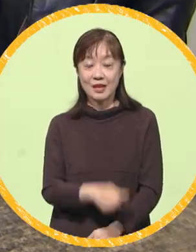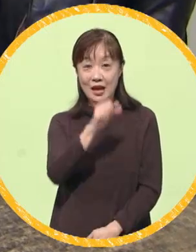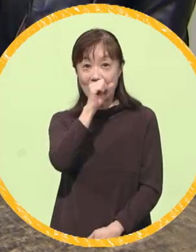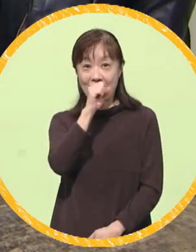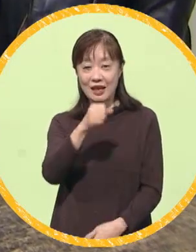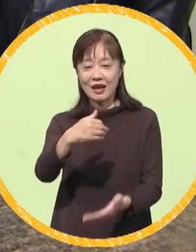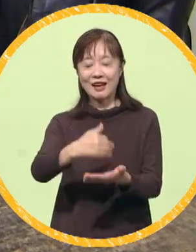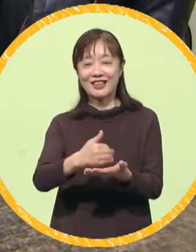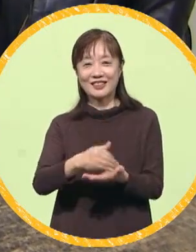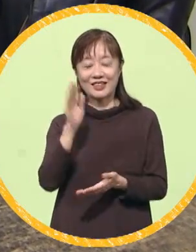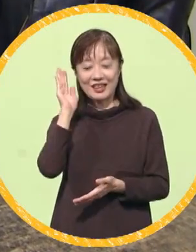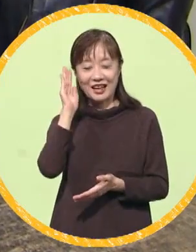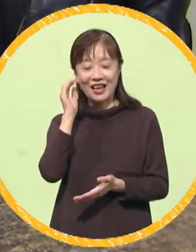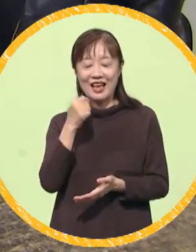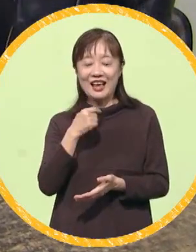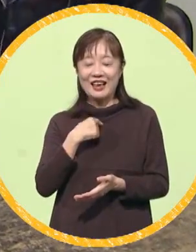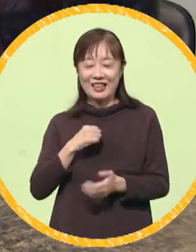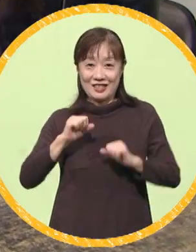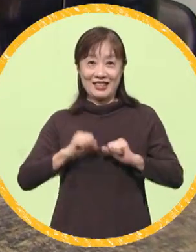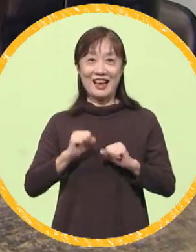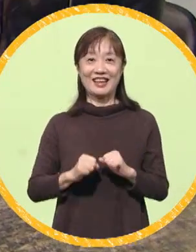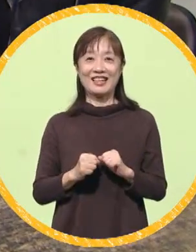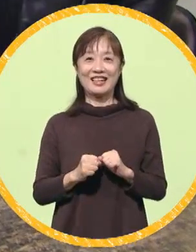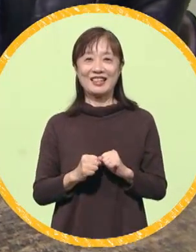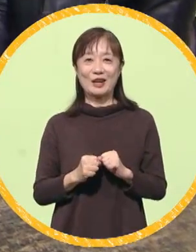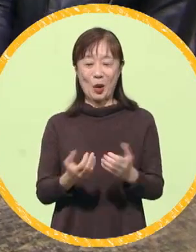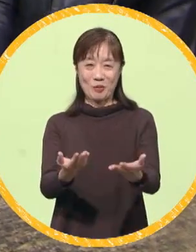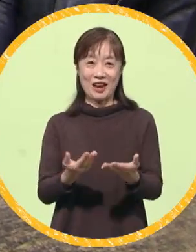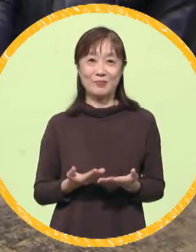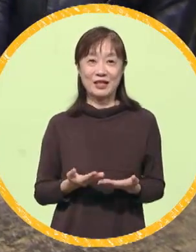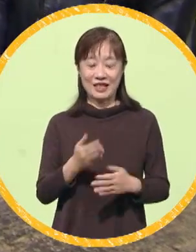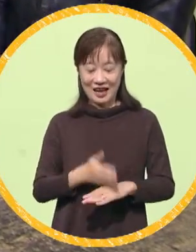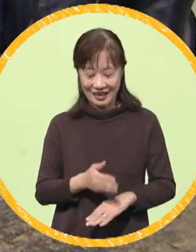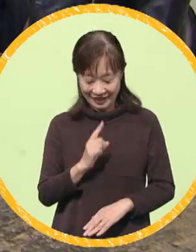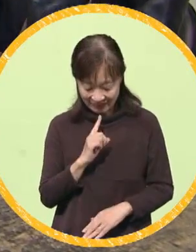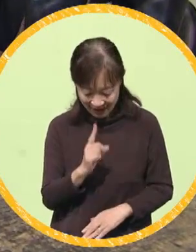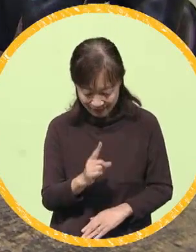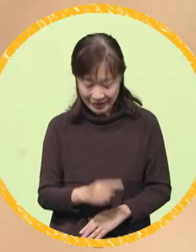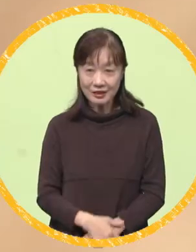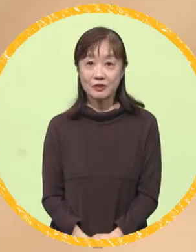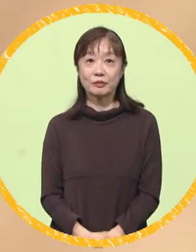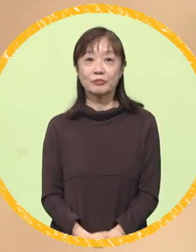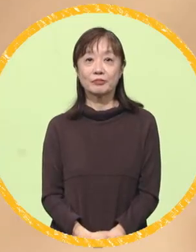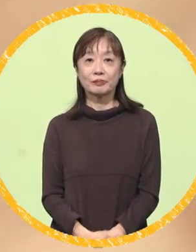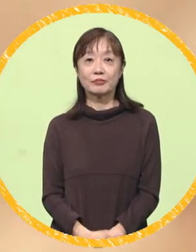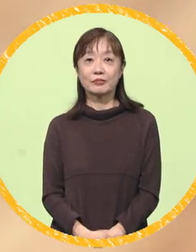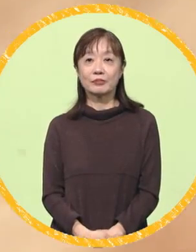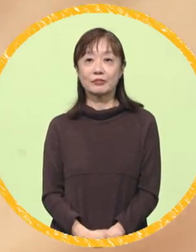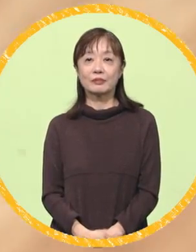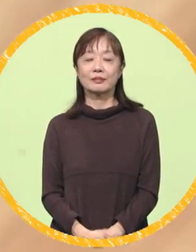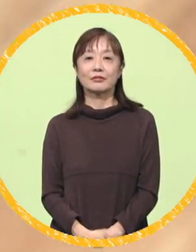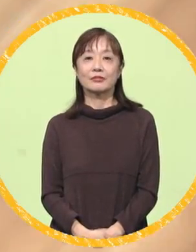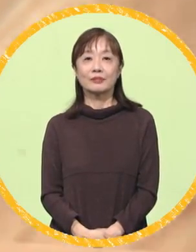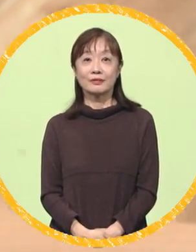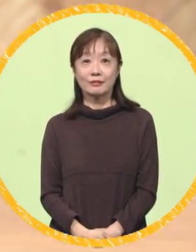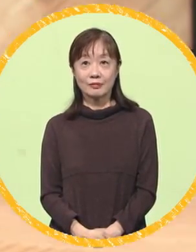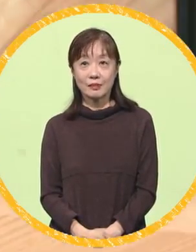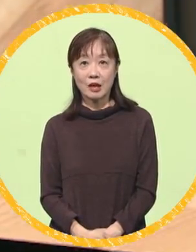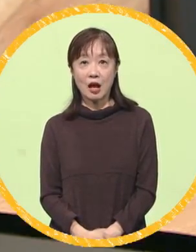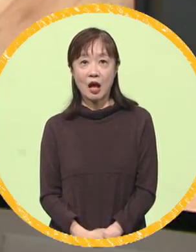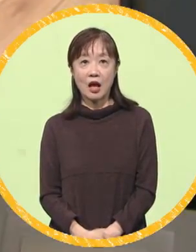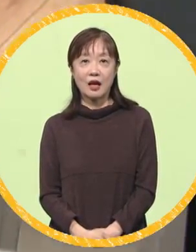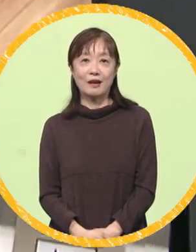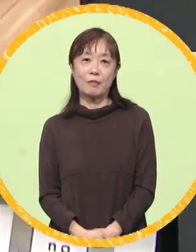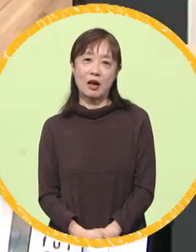て私も元気もらいました。ありがとうございました。 ありがとうございました。 いやこうしてみると、